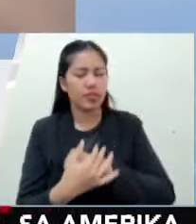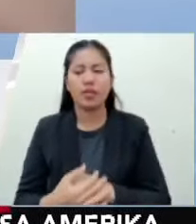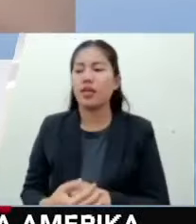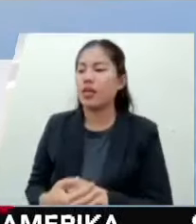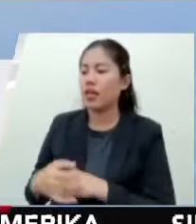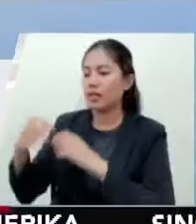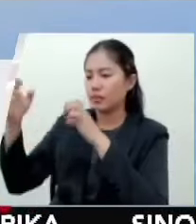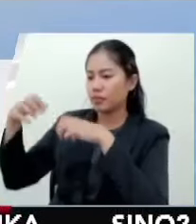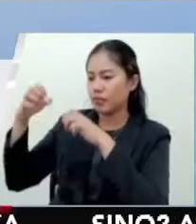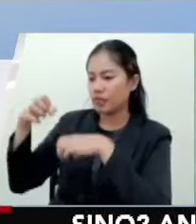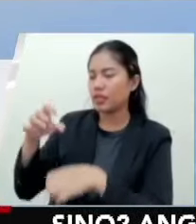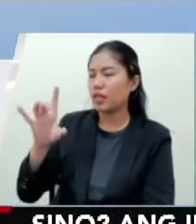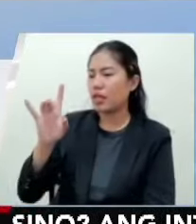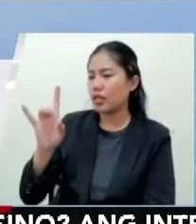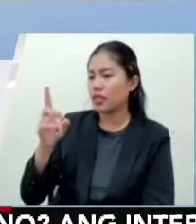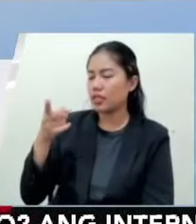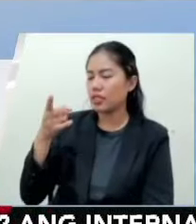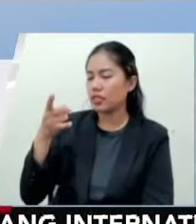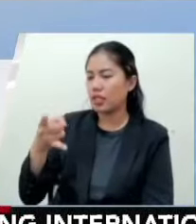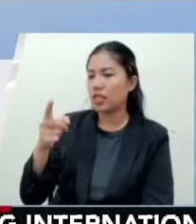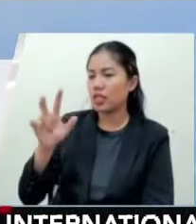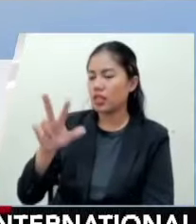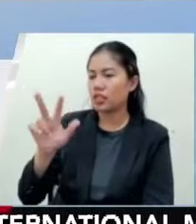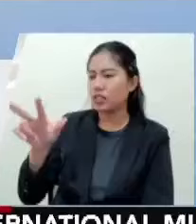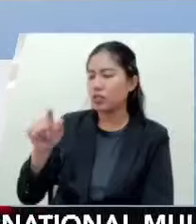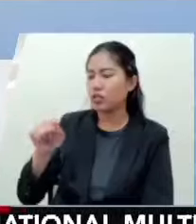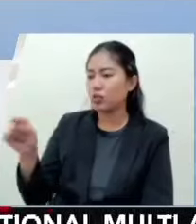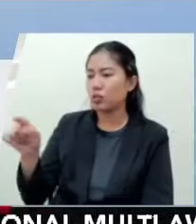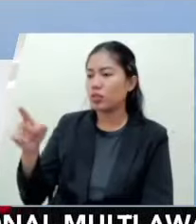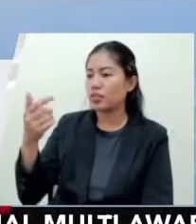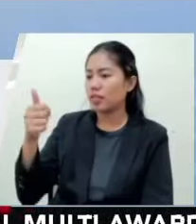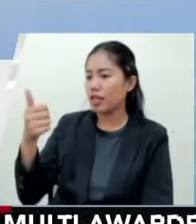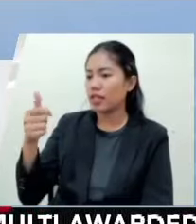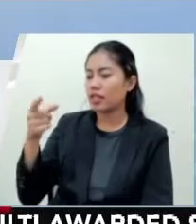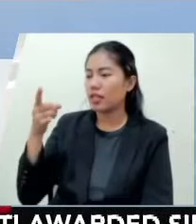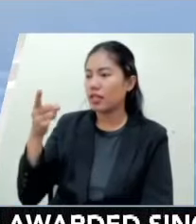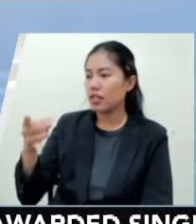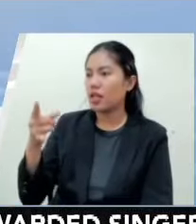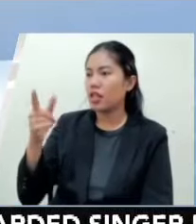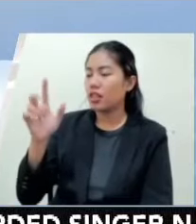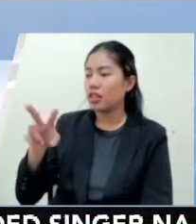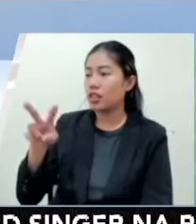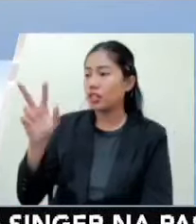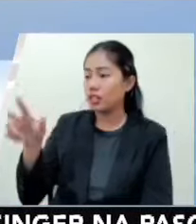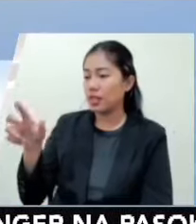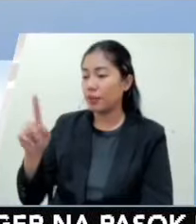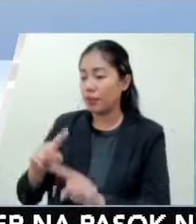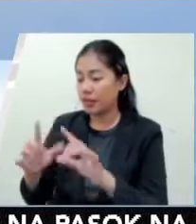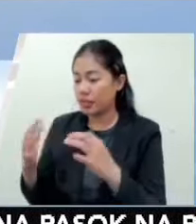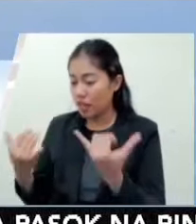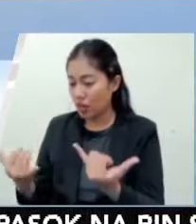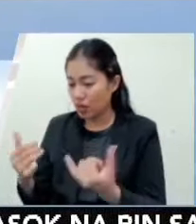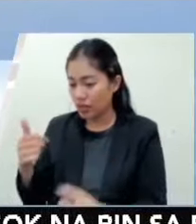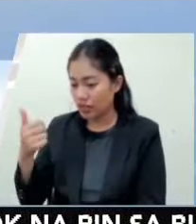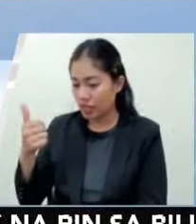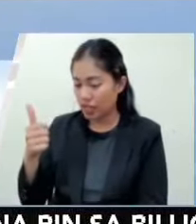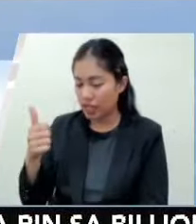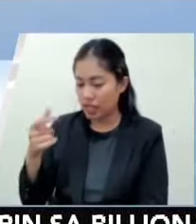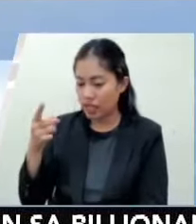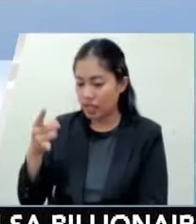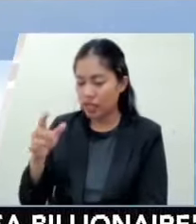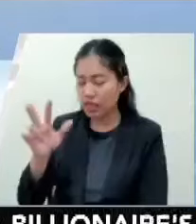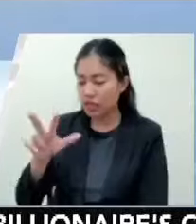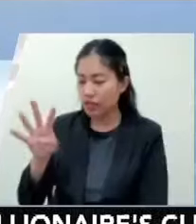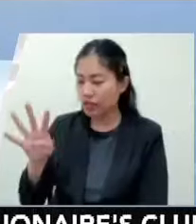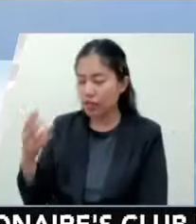between 8:33 to 10:33. Pero it's already 10:34. Hindi pa natin pwedeng i-cancel yung tsunami.